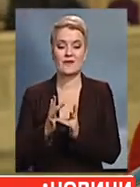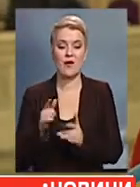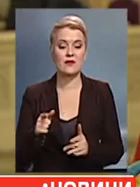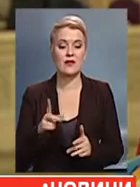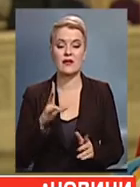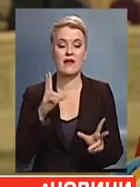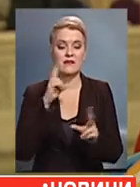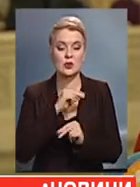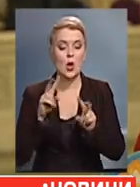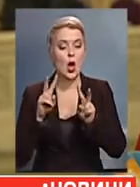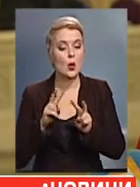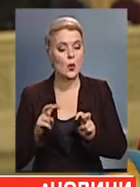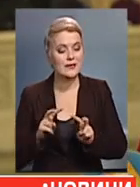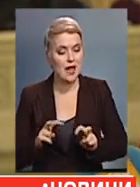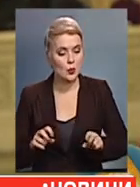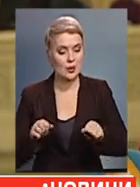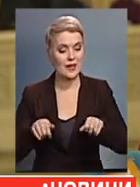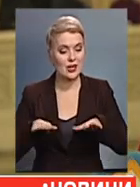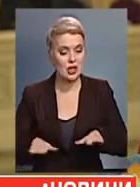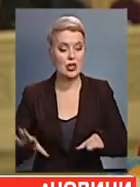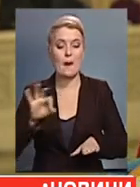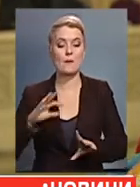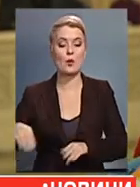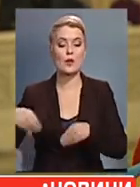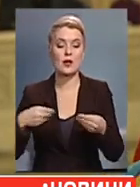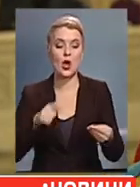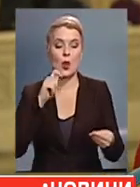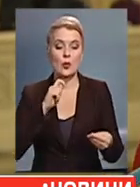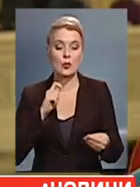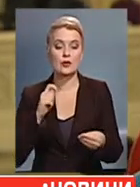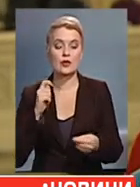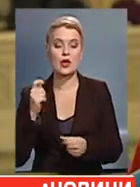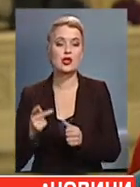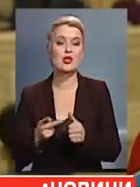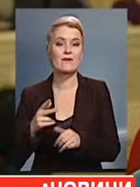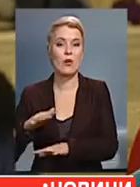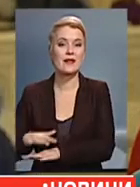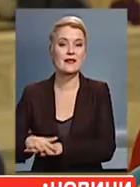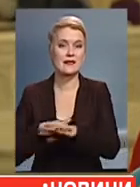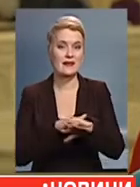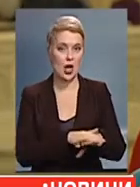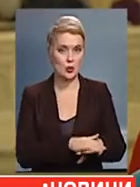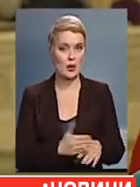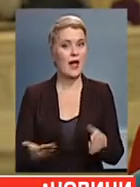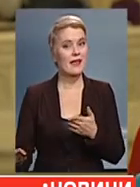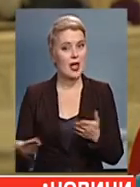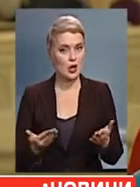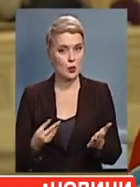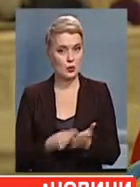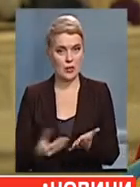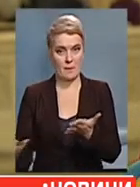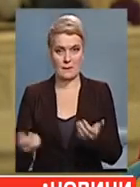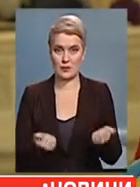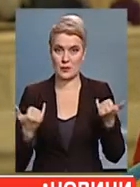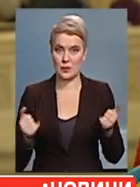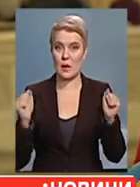не встигнуть розглянути рішення про надання Україні чергового траншу. Якщо ж бюджет буде прийнято сьогодні, то,